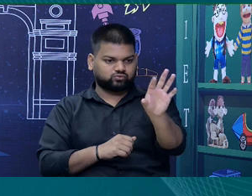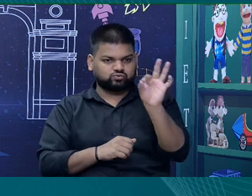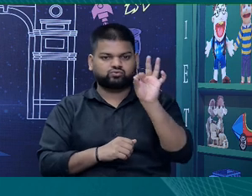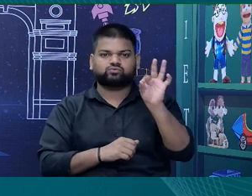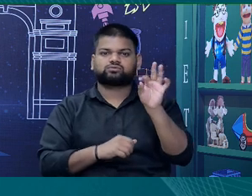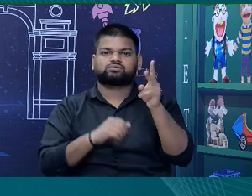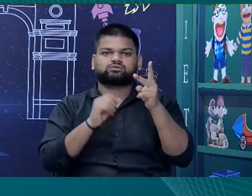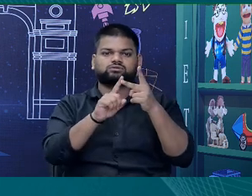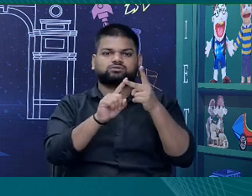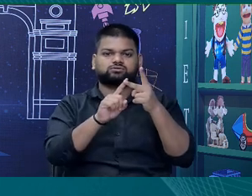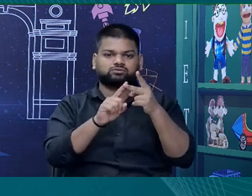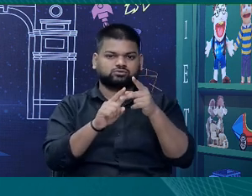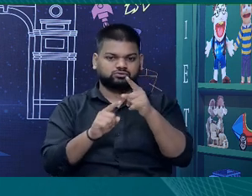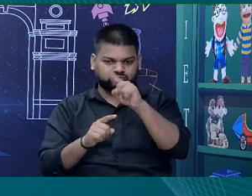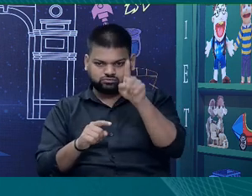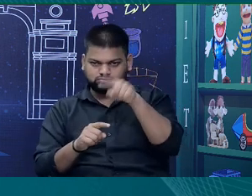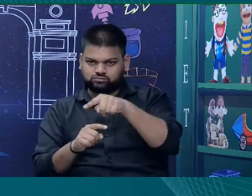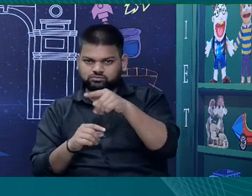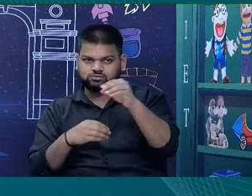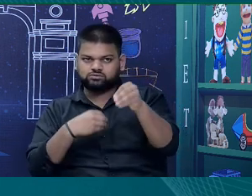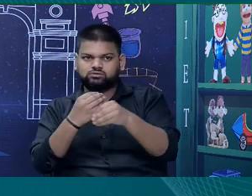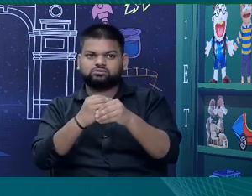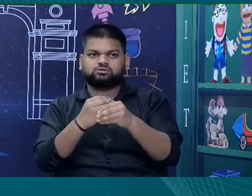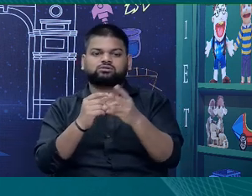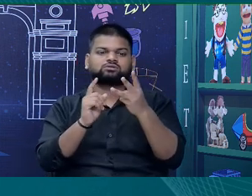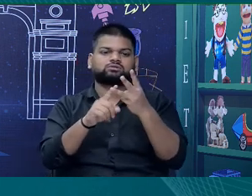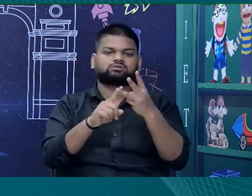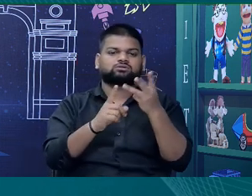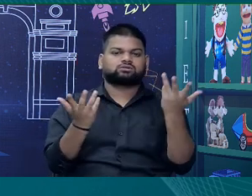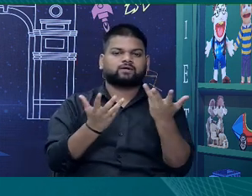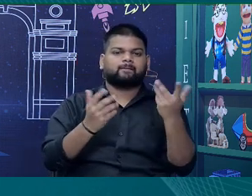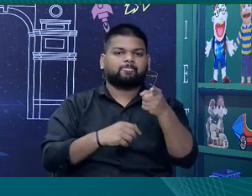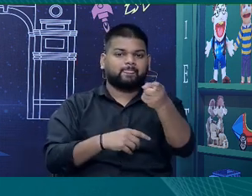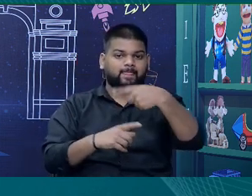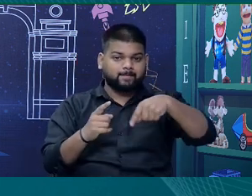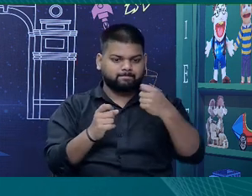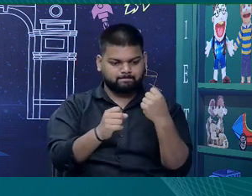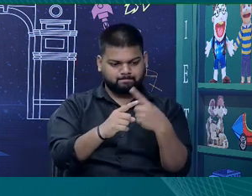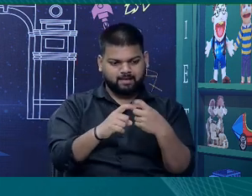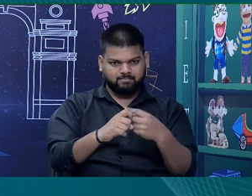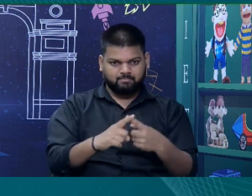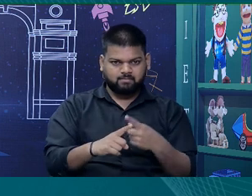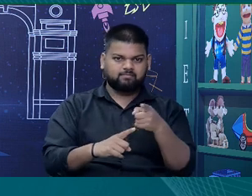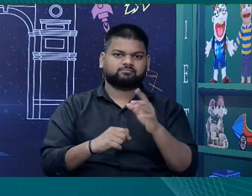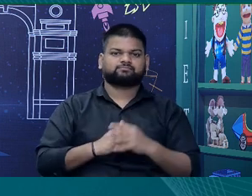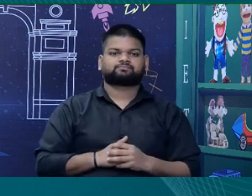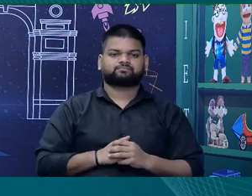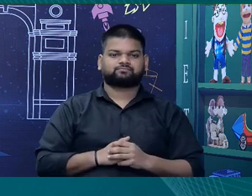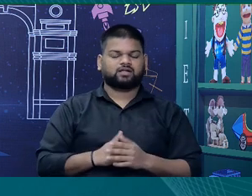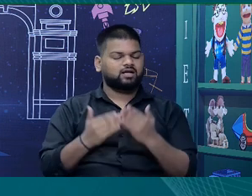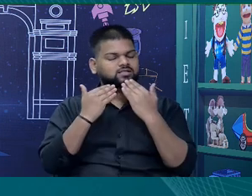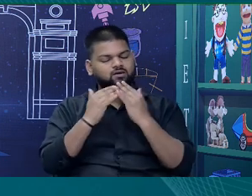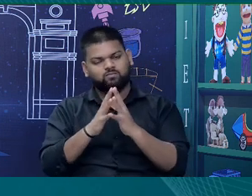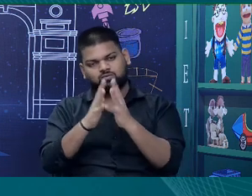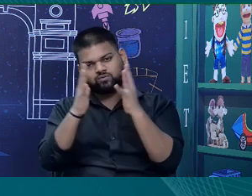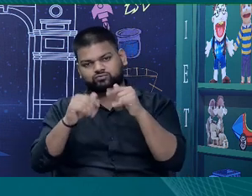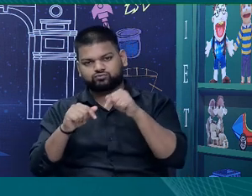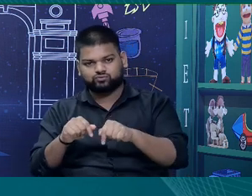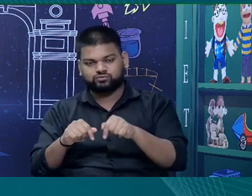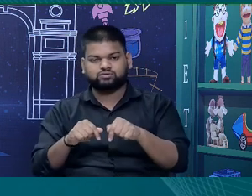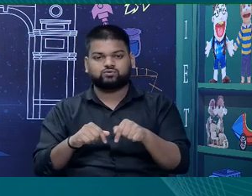सेकंड क्वेश्चन को हमने इस ट्रू और फॉल्स में कनेक्ट कर दिया है और थर्ड क्वेश्चन को हमने मैच डी फॉलोइंग में कन्वर्ट करती है थैंक यू सो मैच सर आज